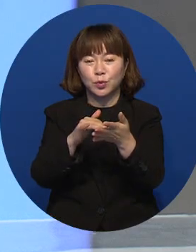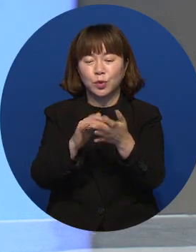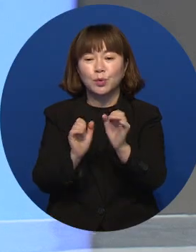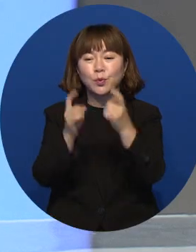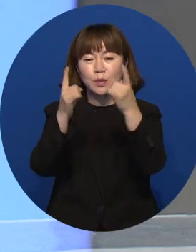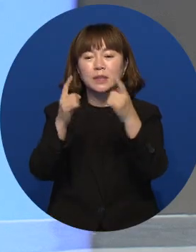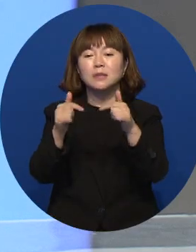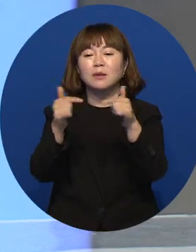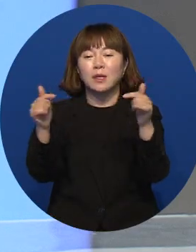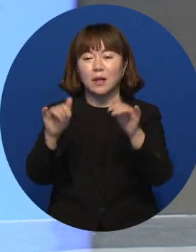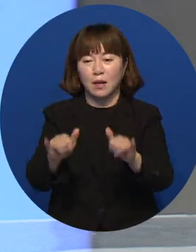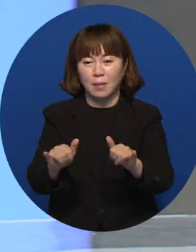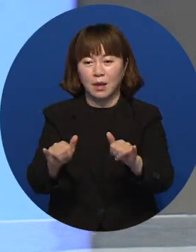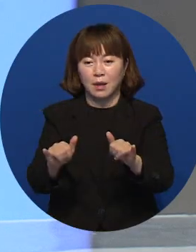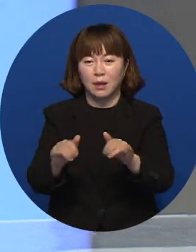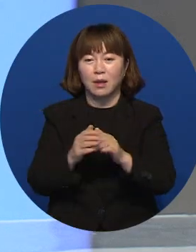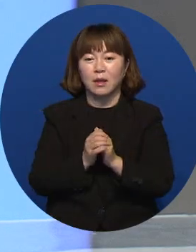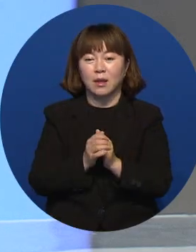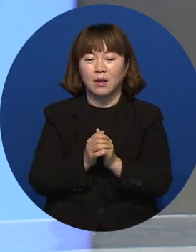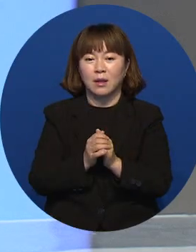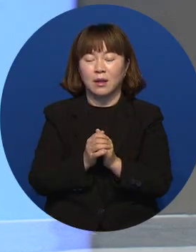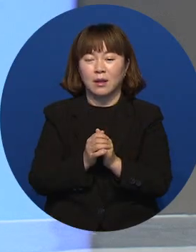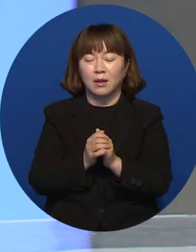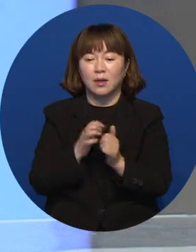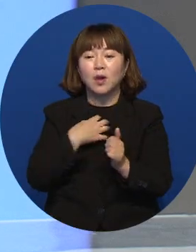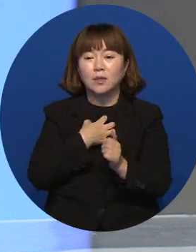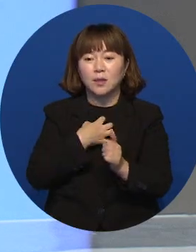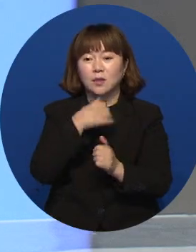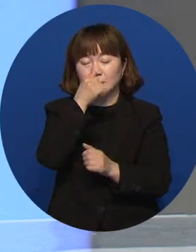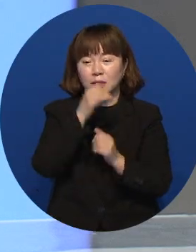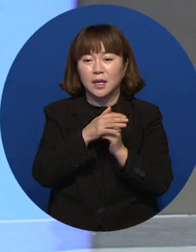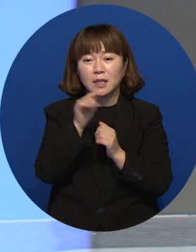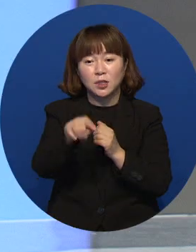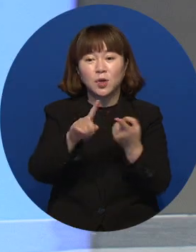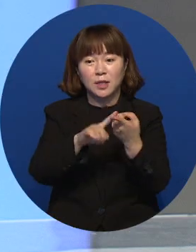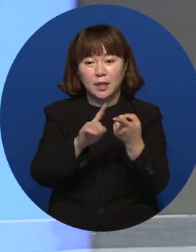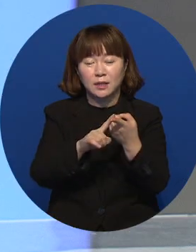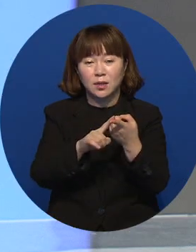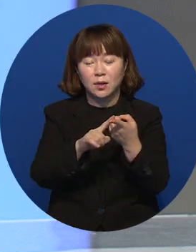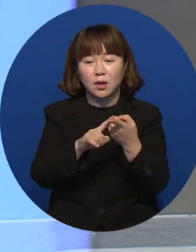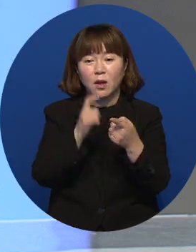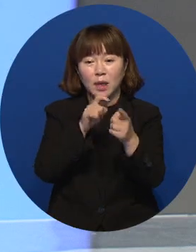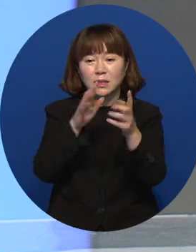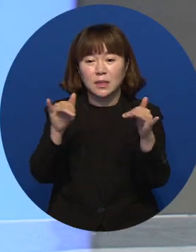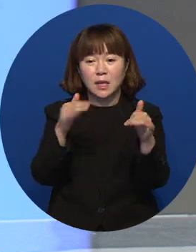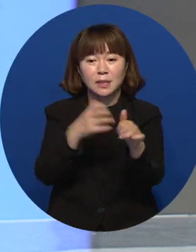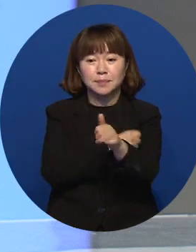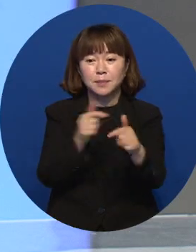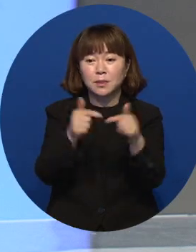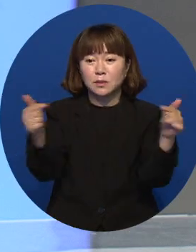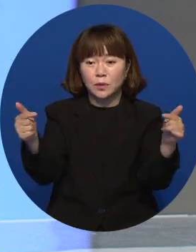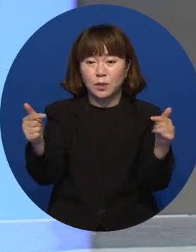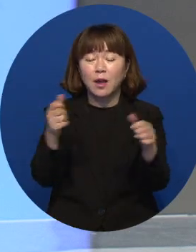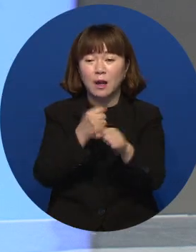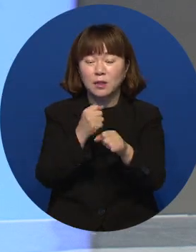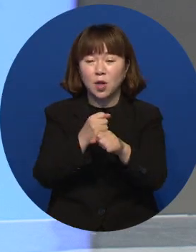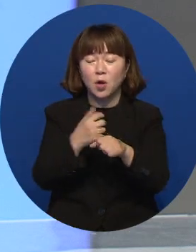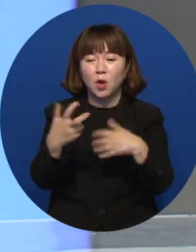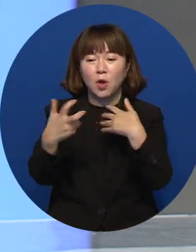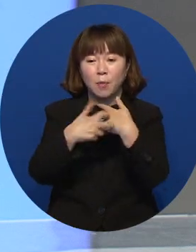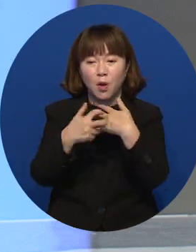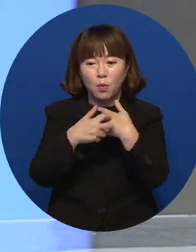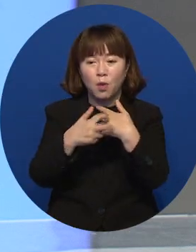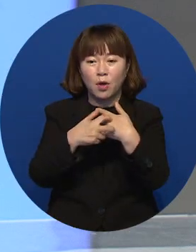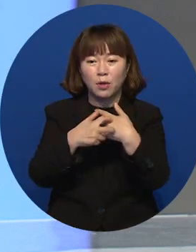때문에 그런 그 관리 즉 그 박지사 수가 급증 해서 우리 체가 무너질까 하는 그런 염려는